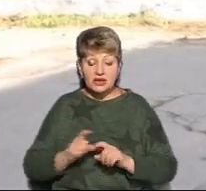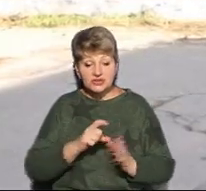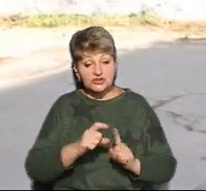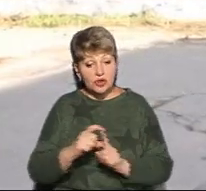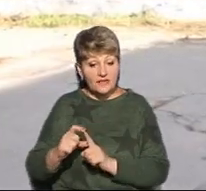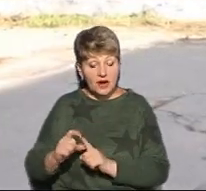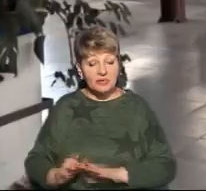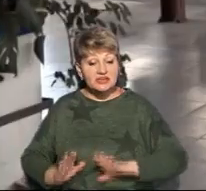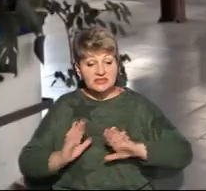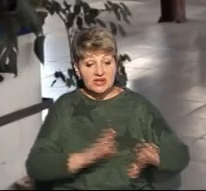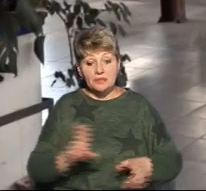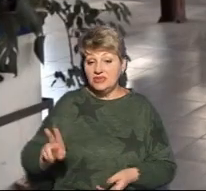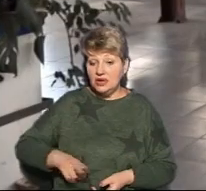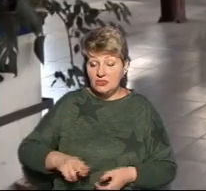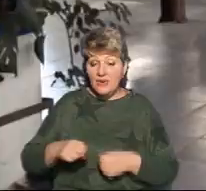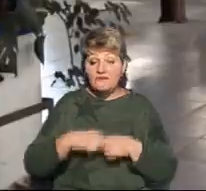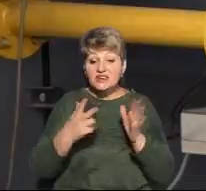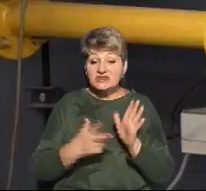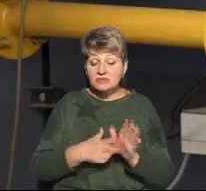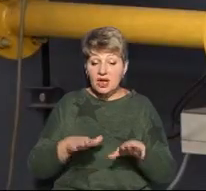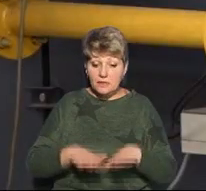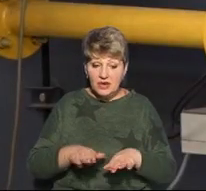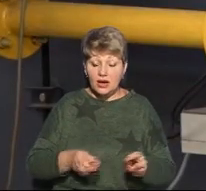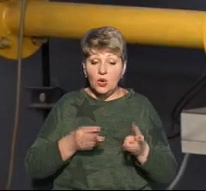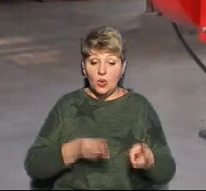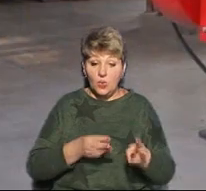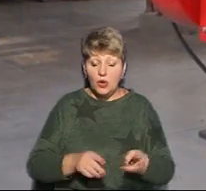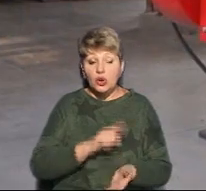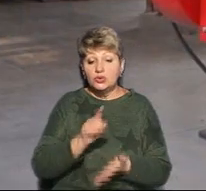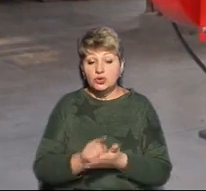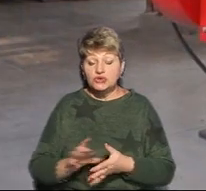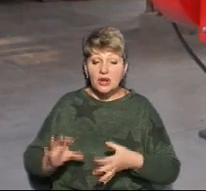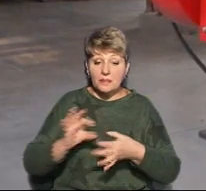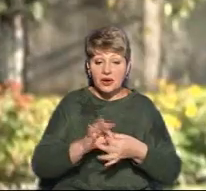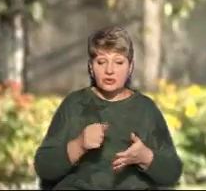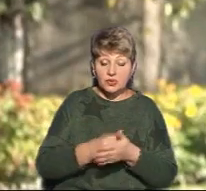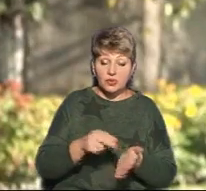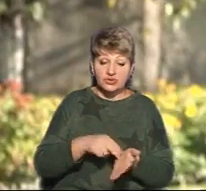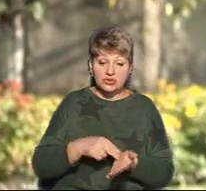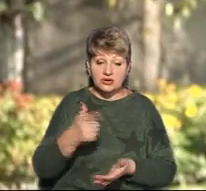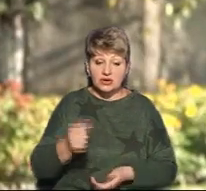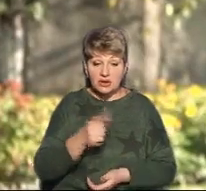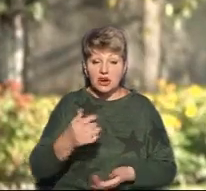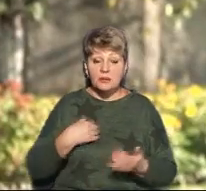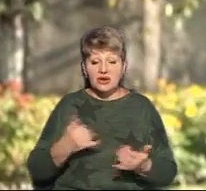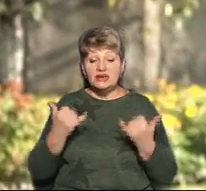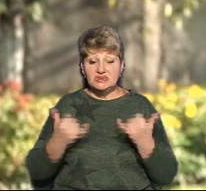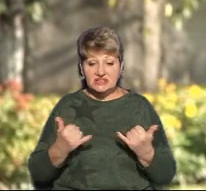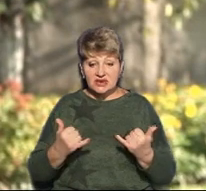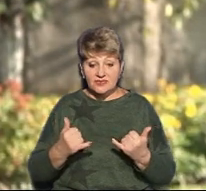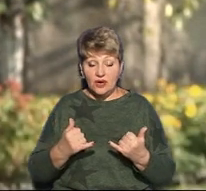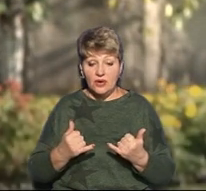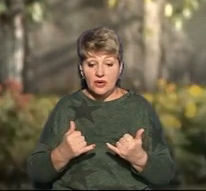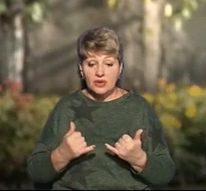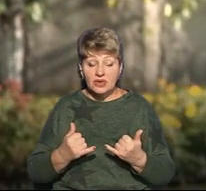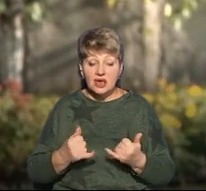Комунтеплоенерго Станіслава Голубця, 18 міських котелень до мереж газопостачання має приєднати «Черкасигаз». Ми сьогодні боргуємо ПАТ